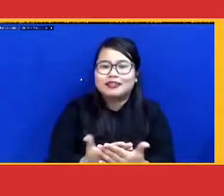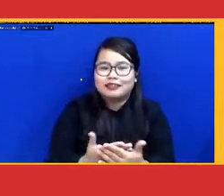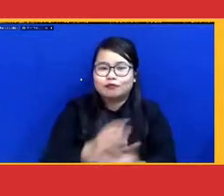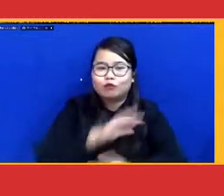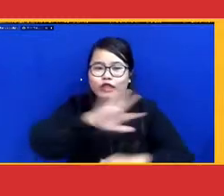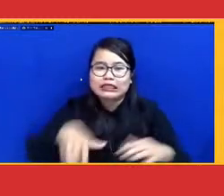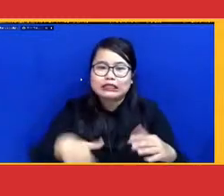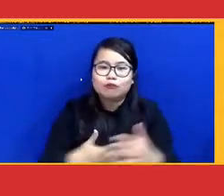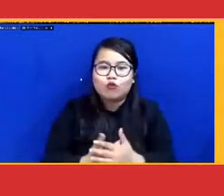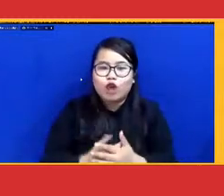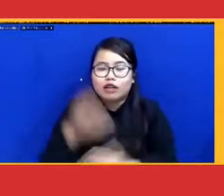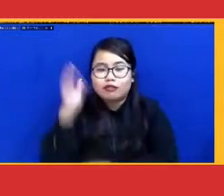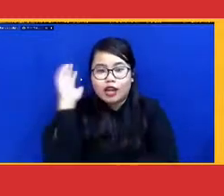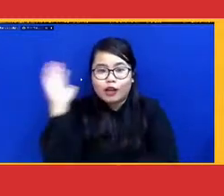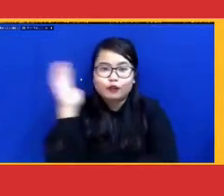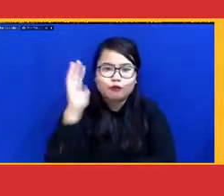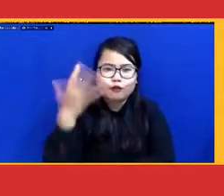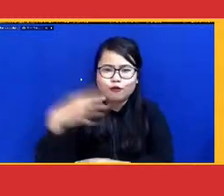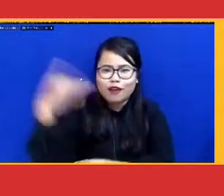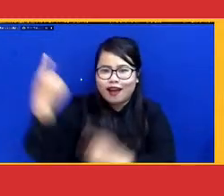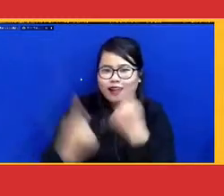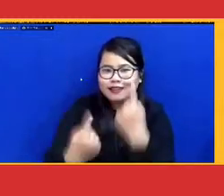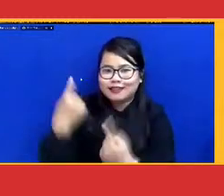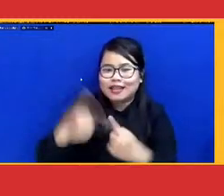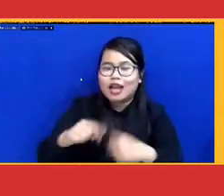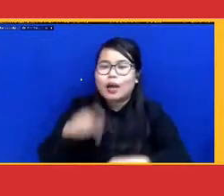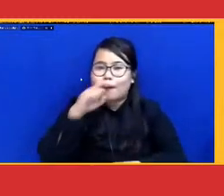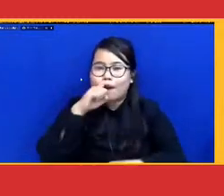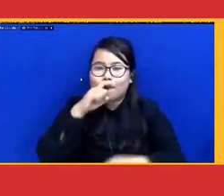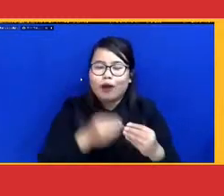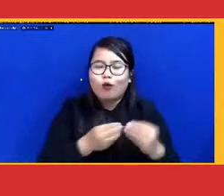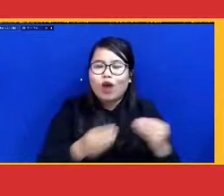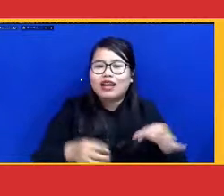kepada semua narasumber yang hadir di sini, Pak Wali Kota,